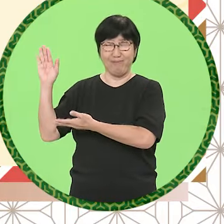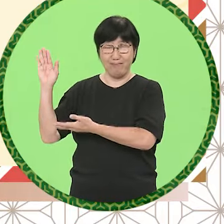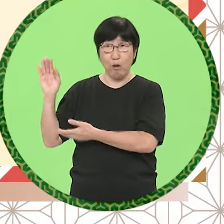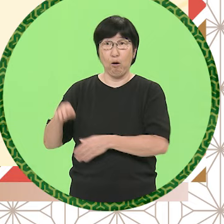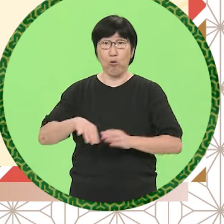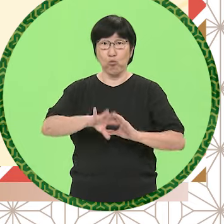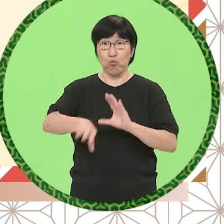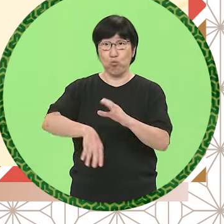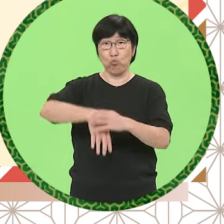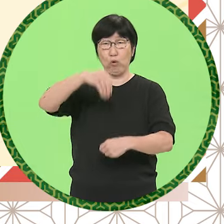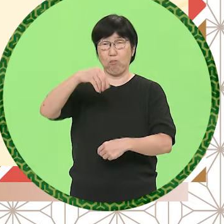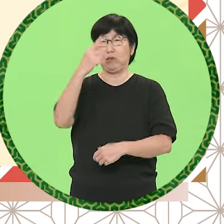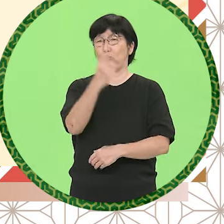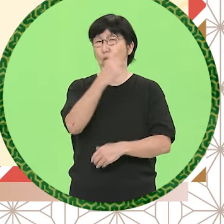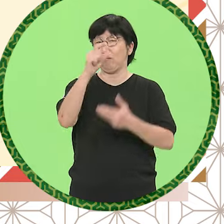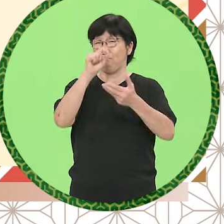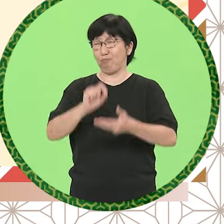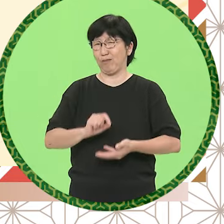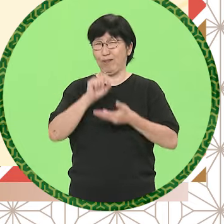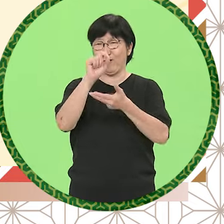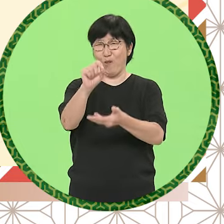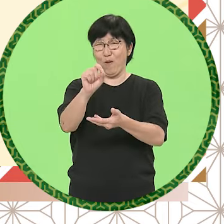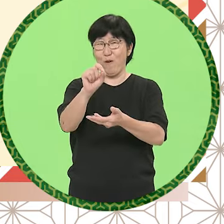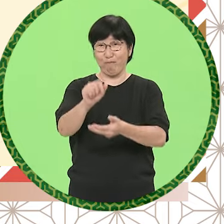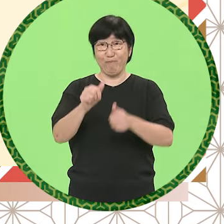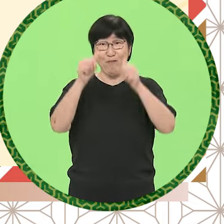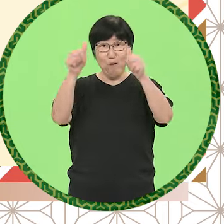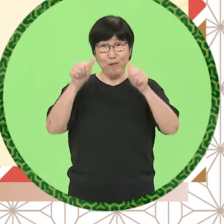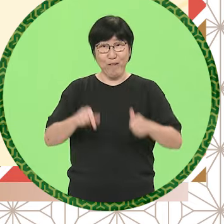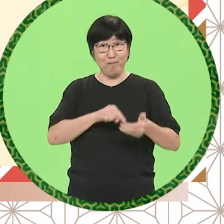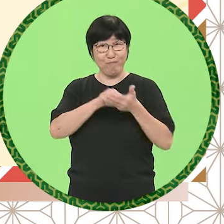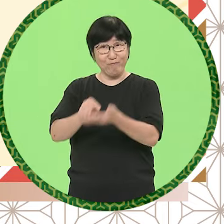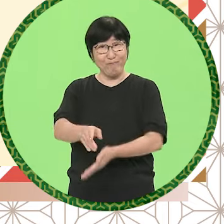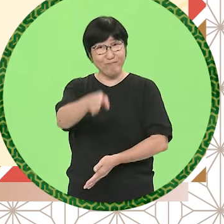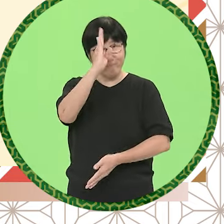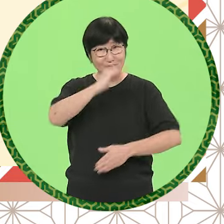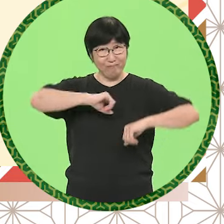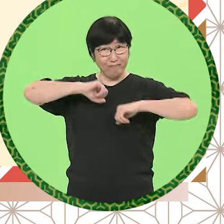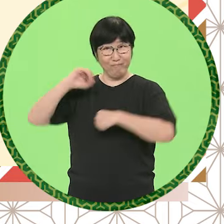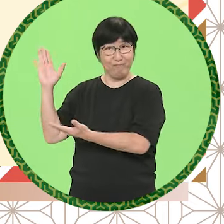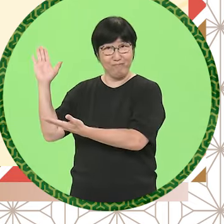覧の商品を抽選で1名の方にプレゼントするぞい。番